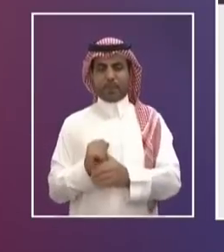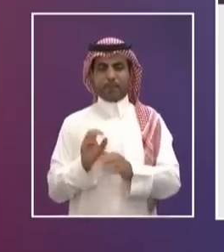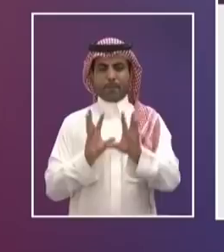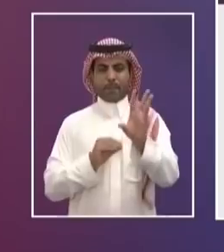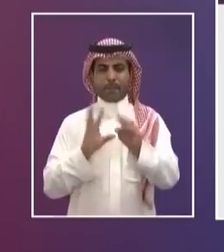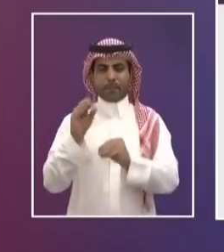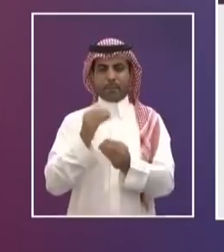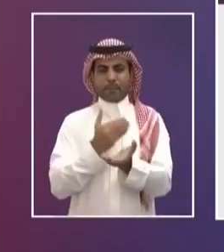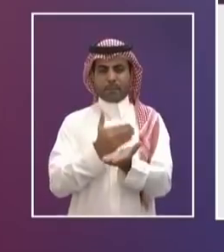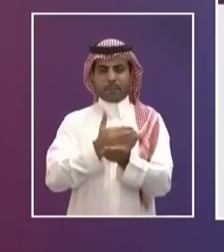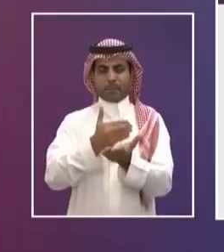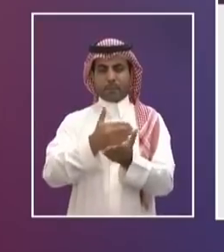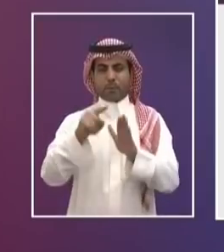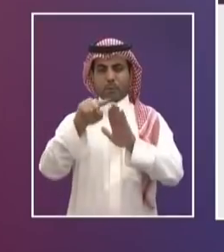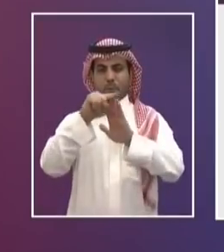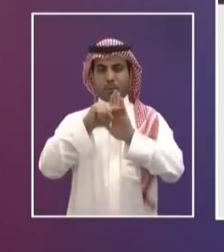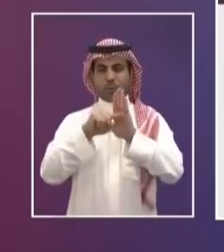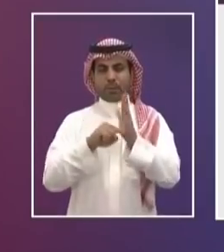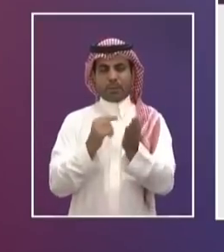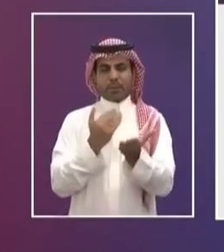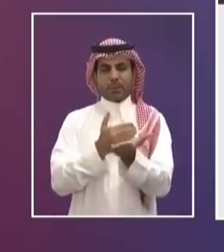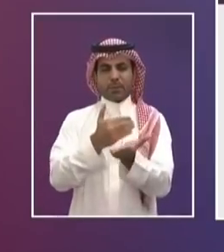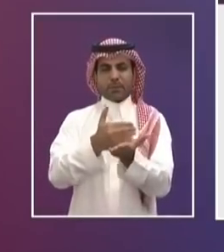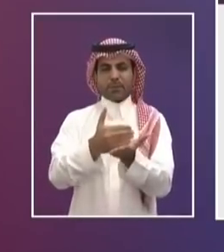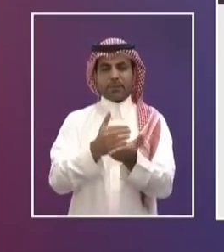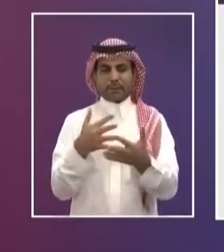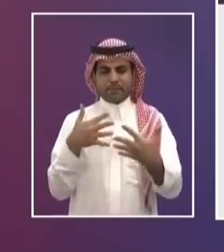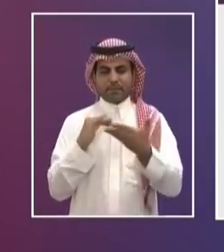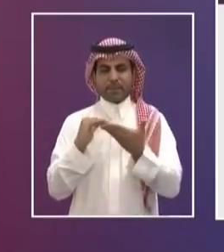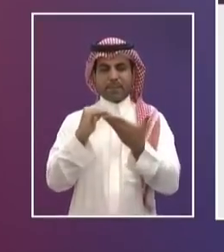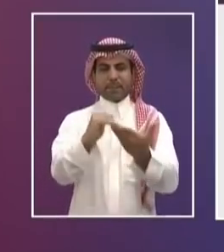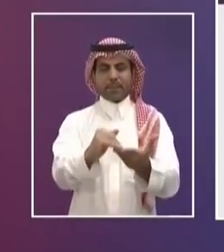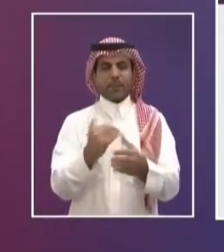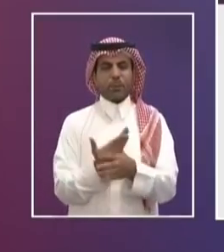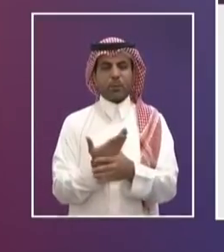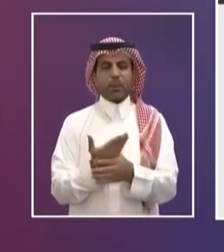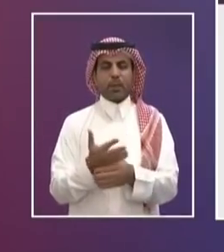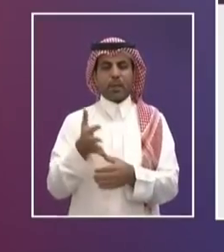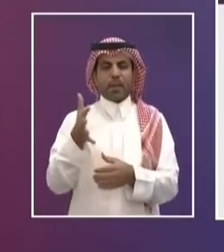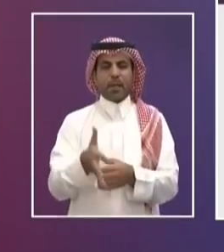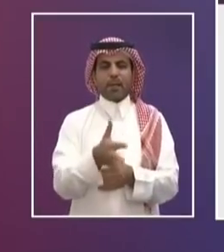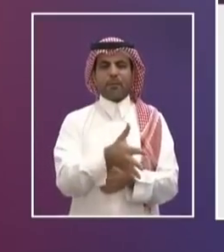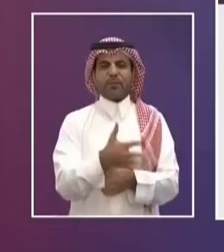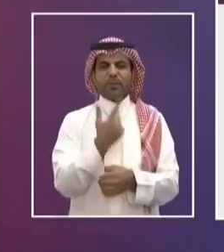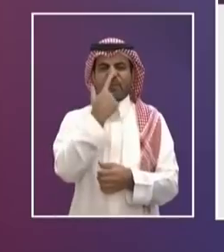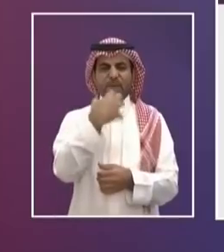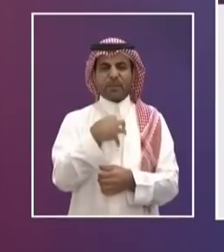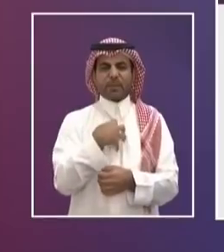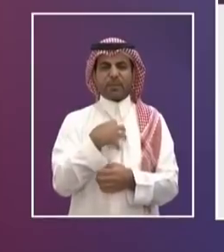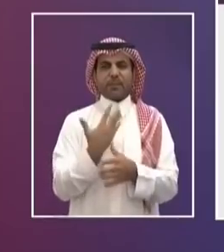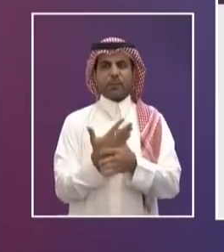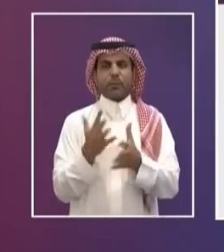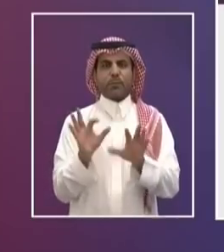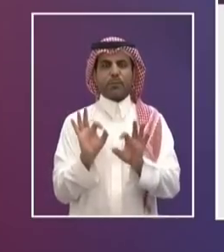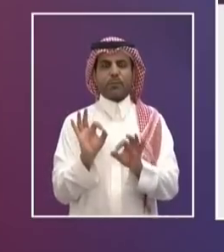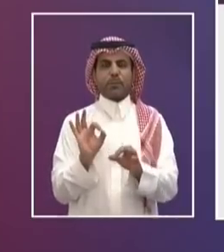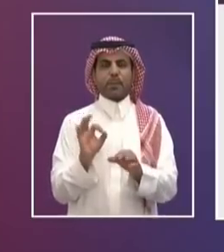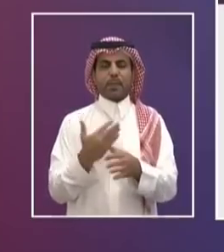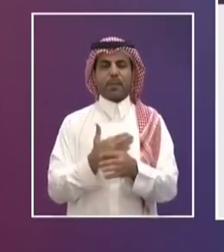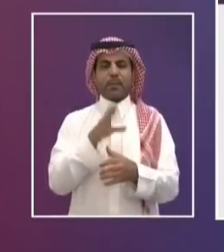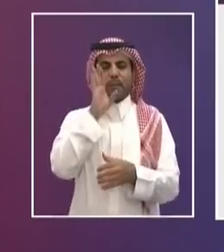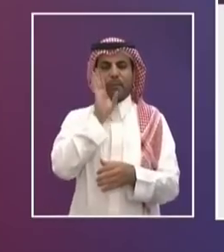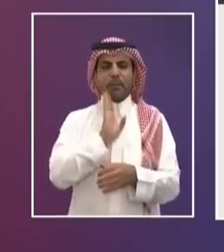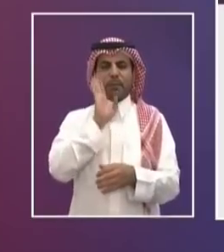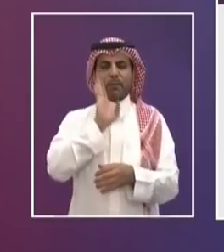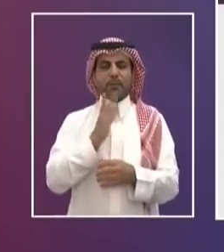النقاط التي يمكن أن تساعدنا على اكتساب هذه المرونة النفسية قد تكون